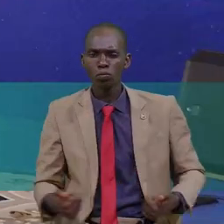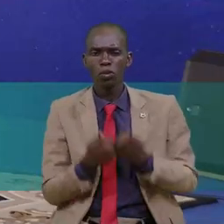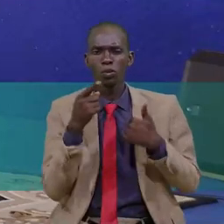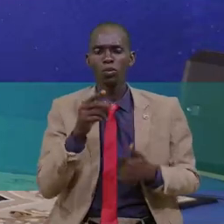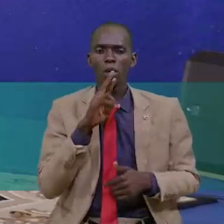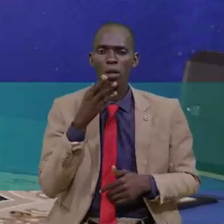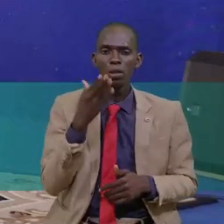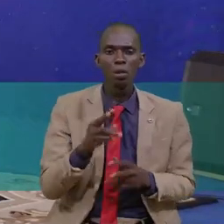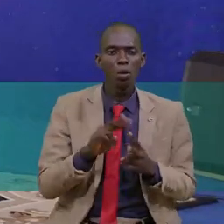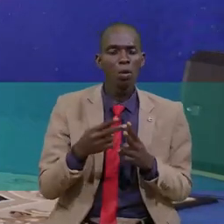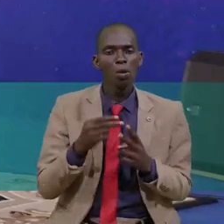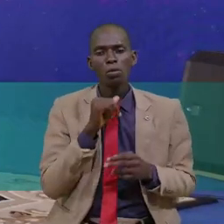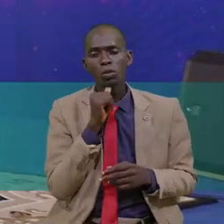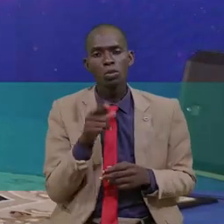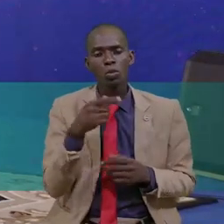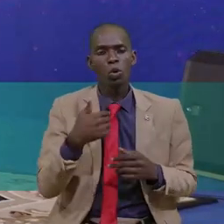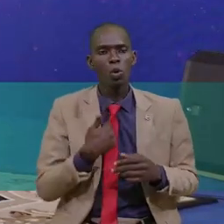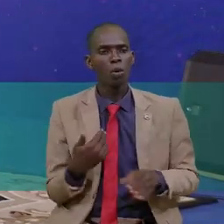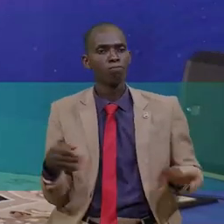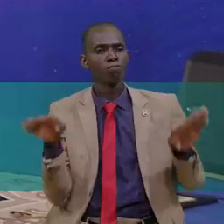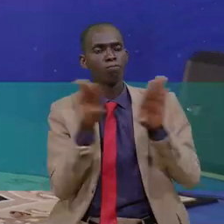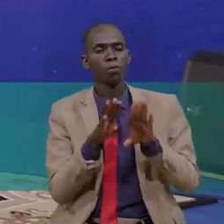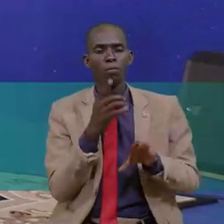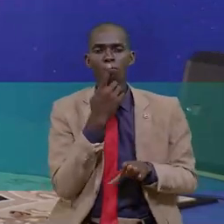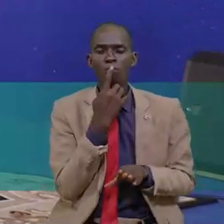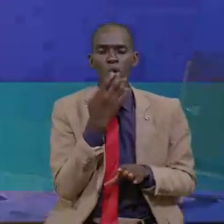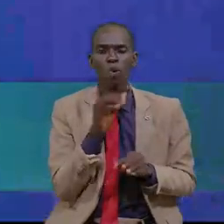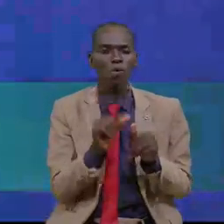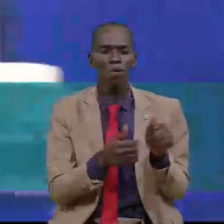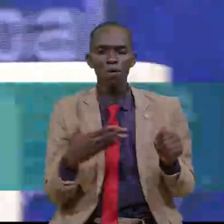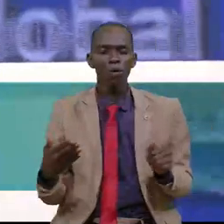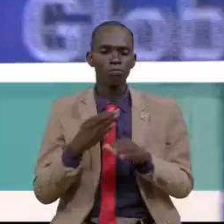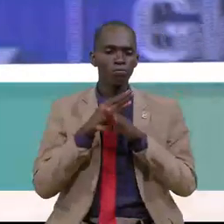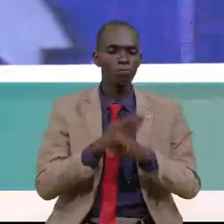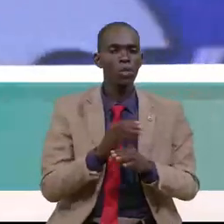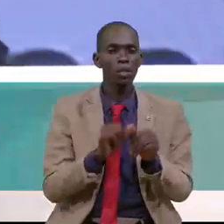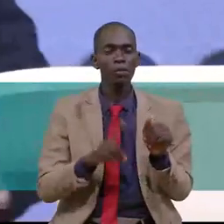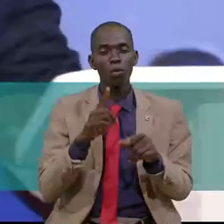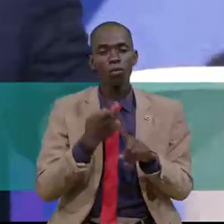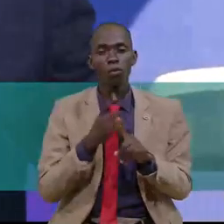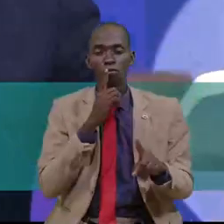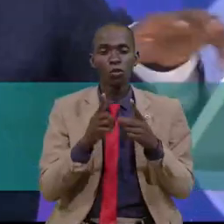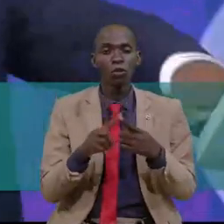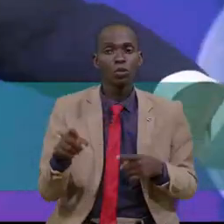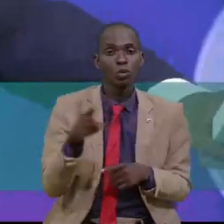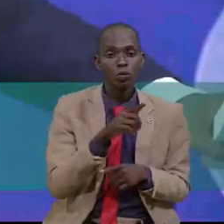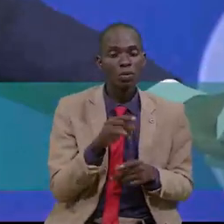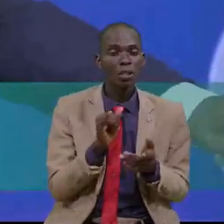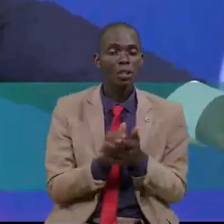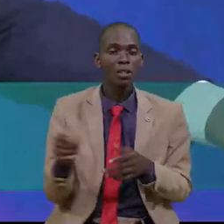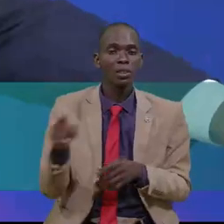Ou peut-être tu as fait taire tout le monde. Et tu as fermé la bouche à tout le monde. Et il